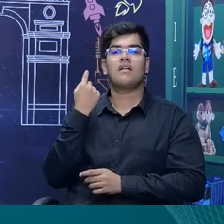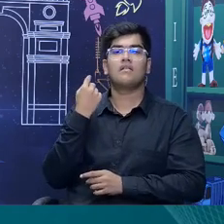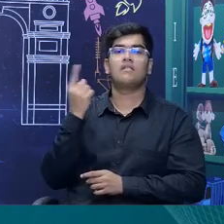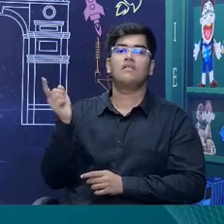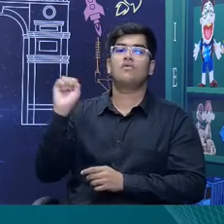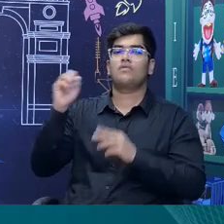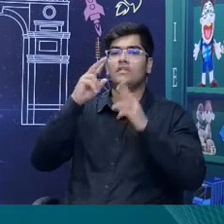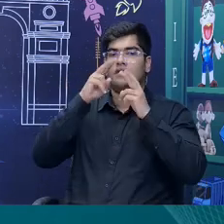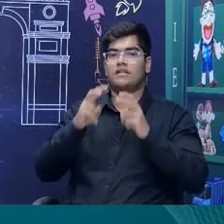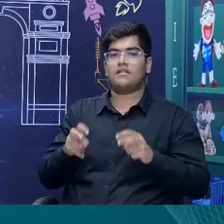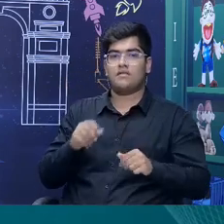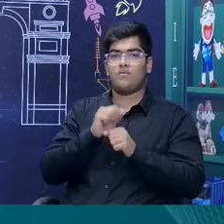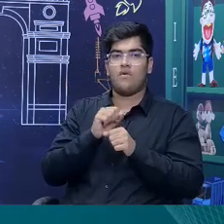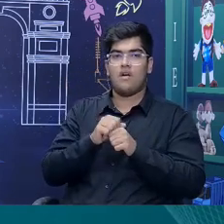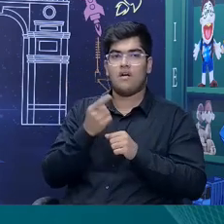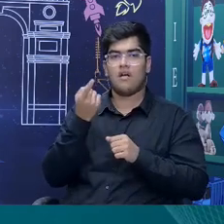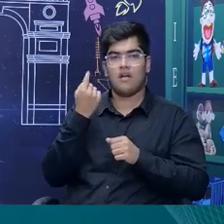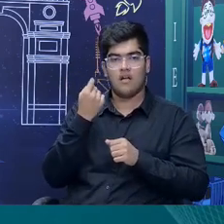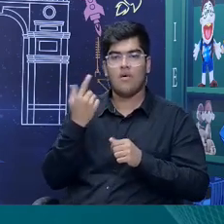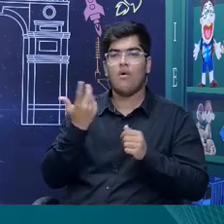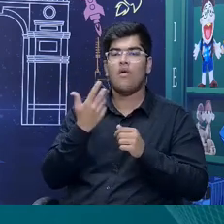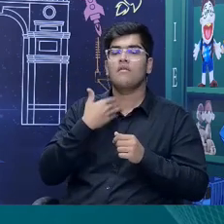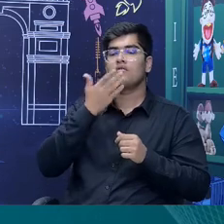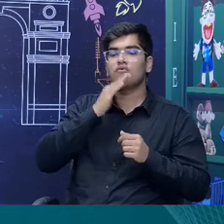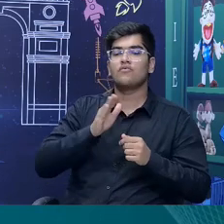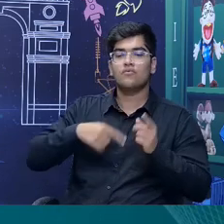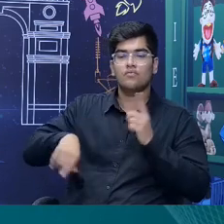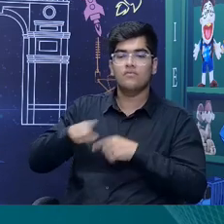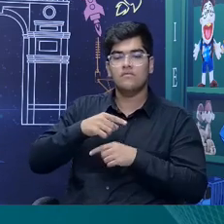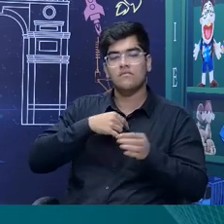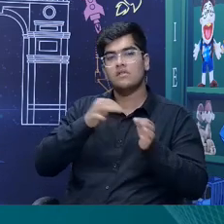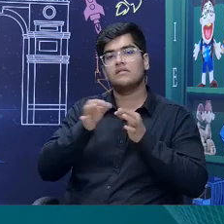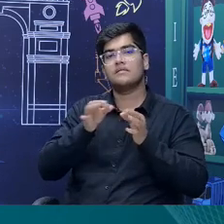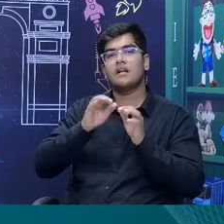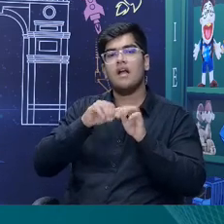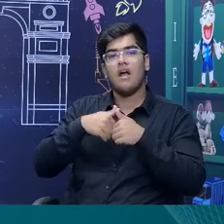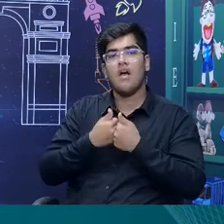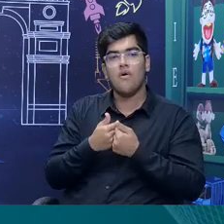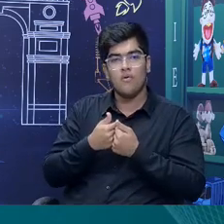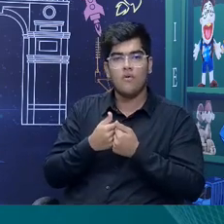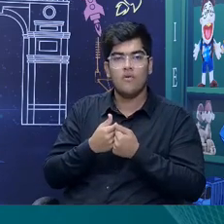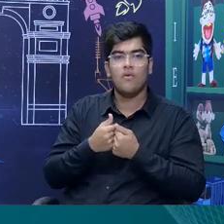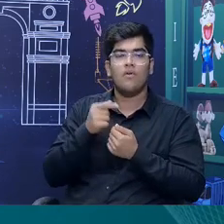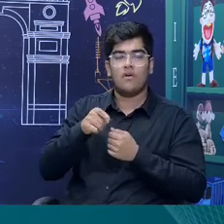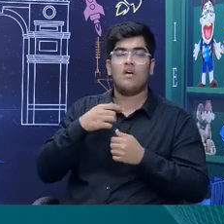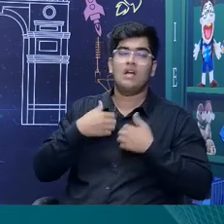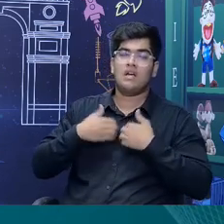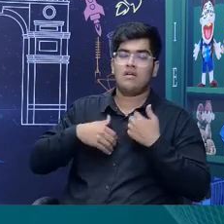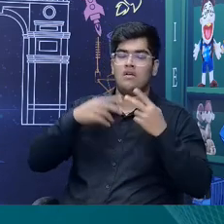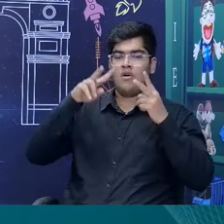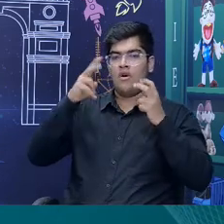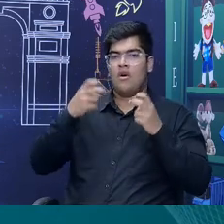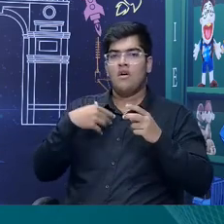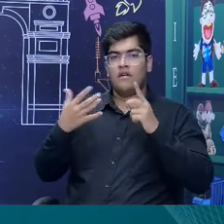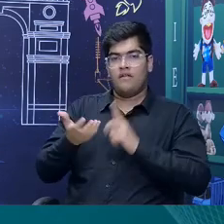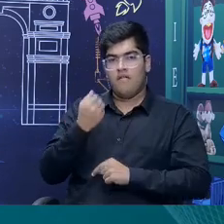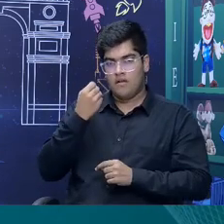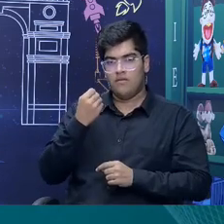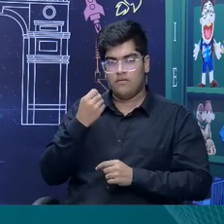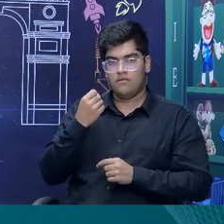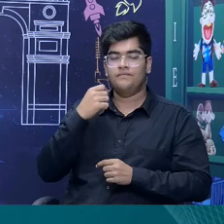रिसर्च करने के लिए समझना के लिए की मैं अपने बच्चों को ये बात कैसे समझाऊंगी तो एक बहुत इंटरेस्टिंग इनफॉरमेशन